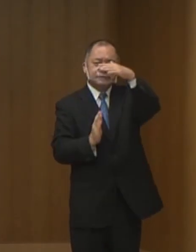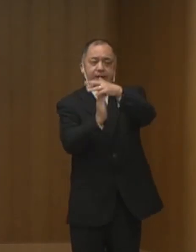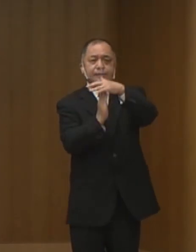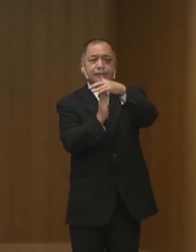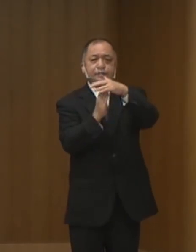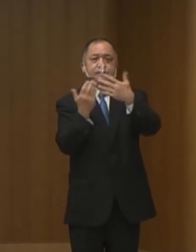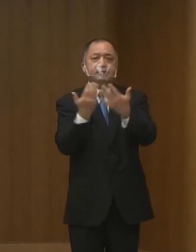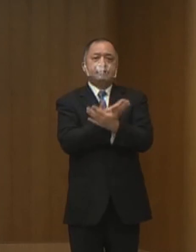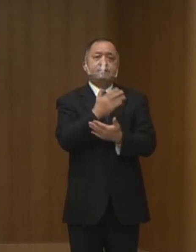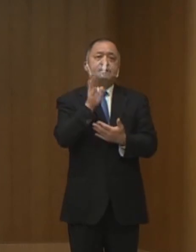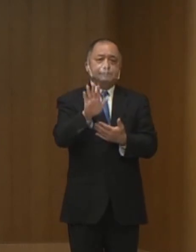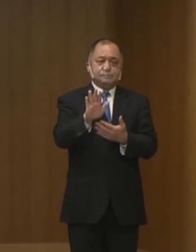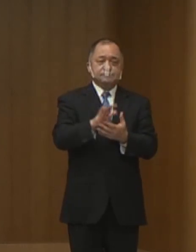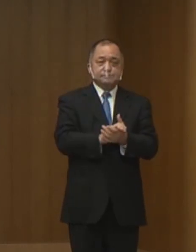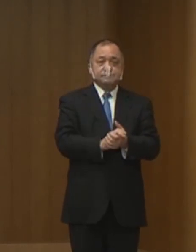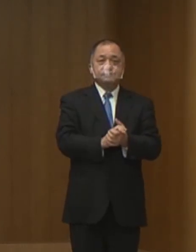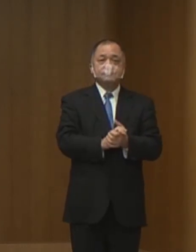況です。